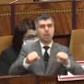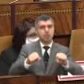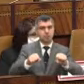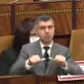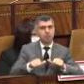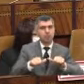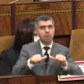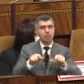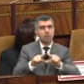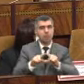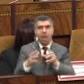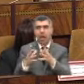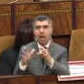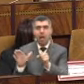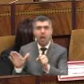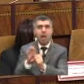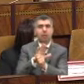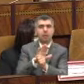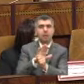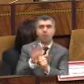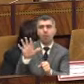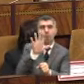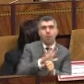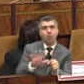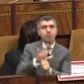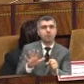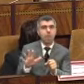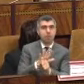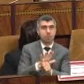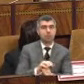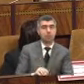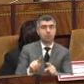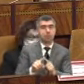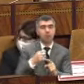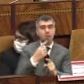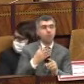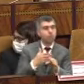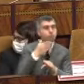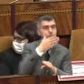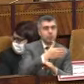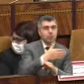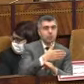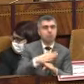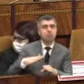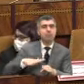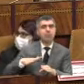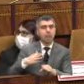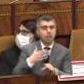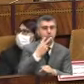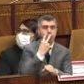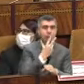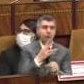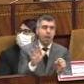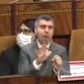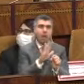فين تحط رجلك، شي فوق شي، كتمشي للسويقه نفس الشيء. واش سبحان الله العظيم